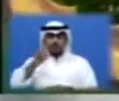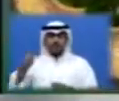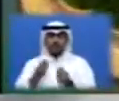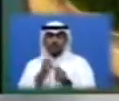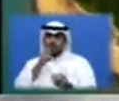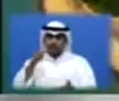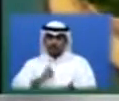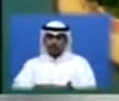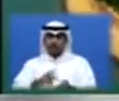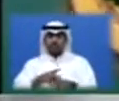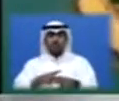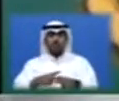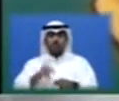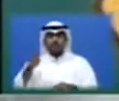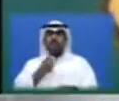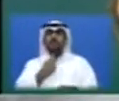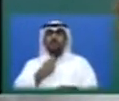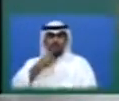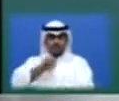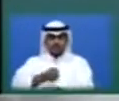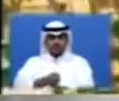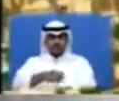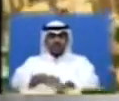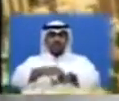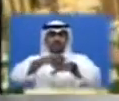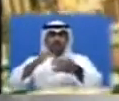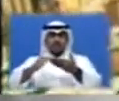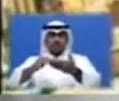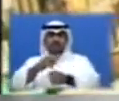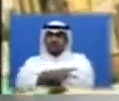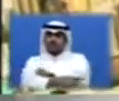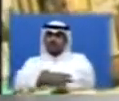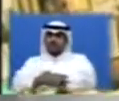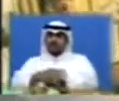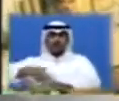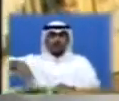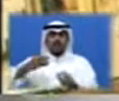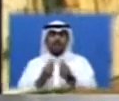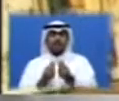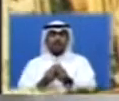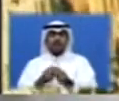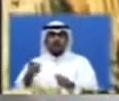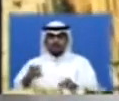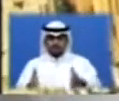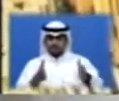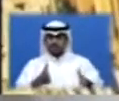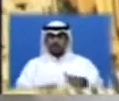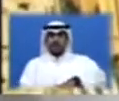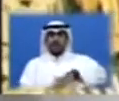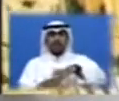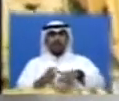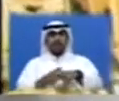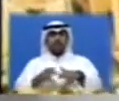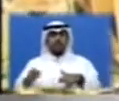أن الكويت قبلة للعمل الإنساني، وأن أعمال سمو أمير البلاد حفظه الله ورعاه مصدر اعتزاز